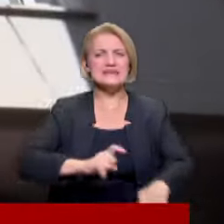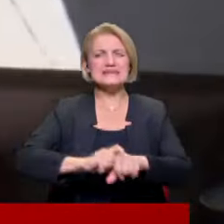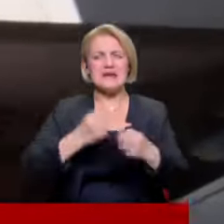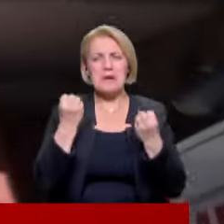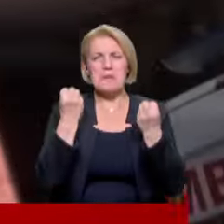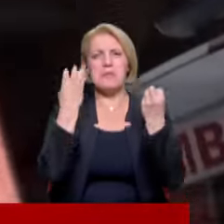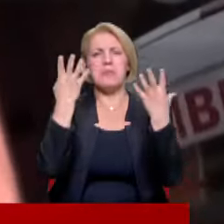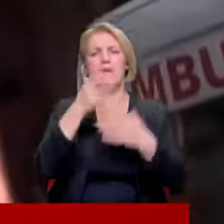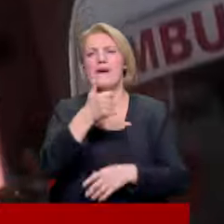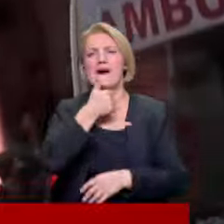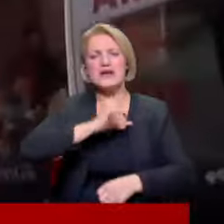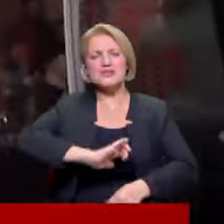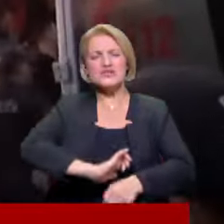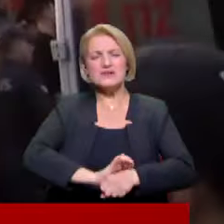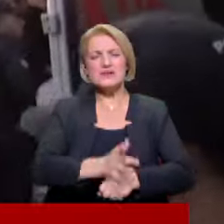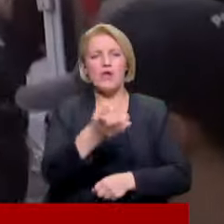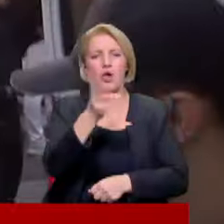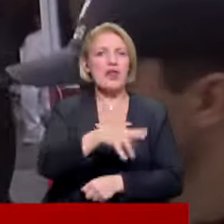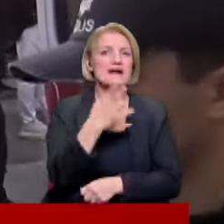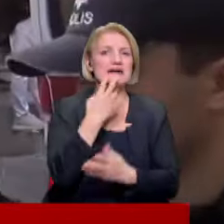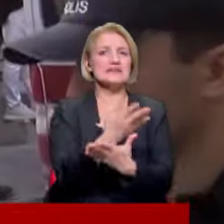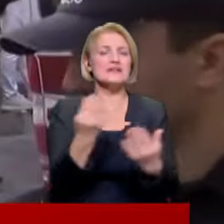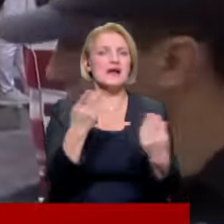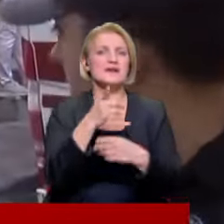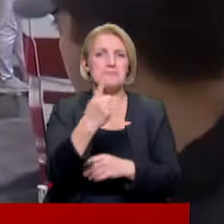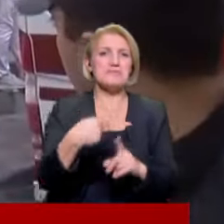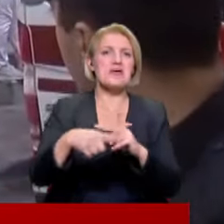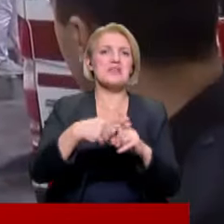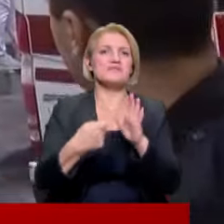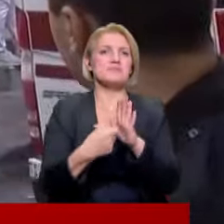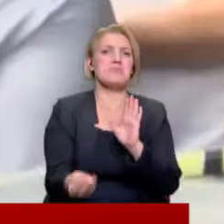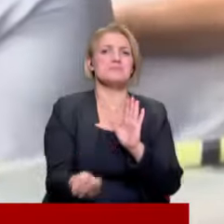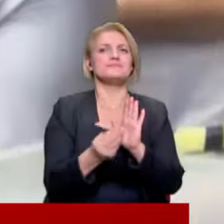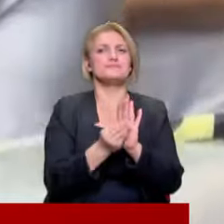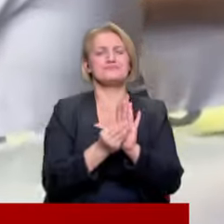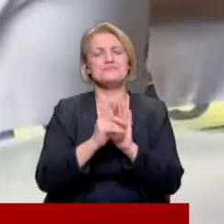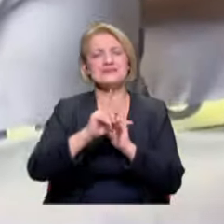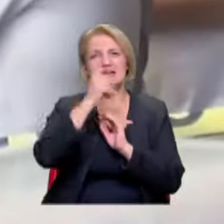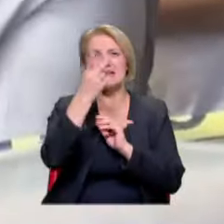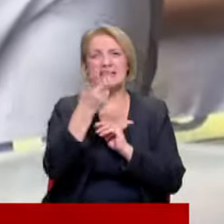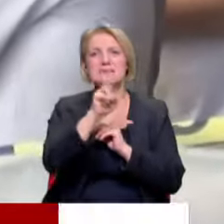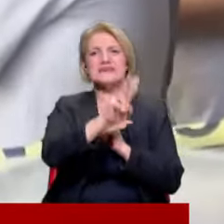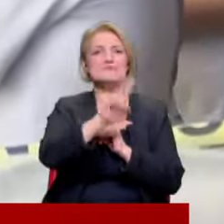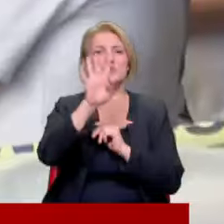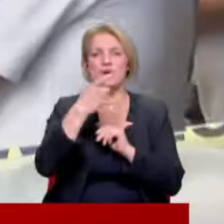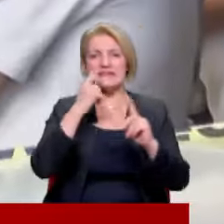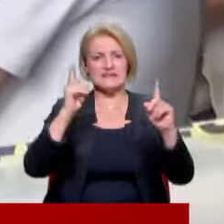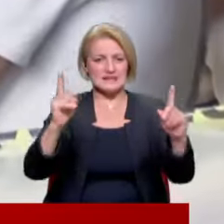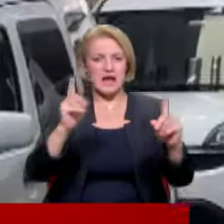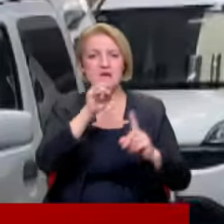krizi geçirirken erkek şiddetiyle can veren kadınların arasına bir isim daha yazıldı. Sadece 2024